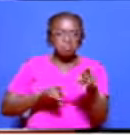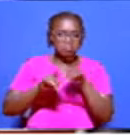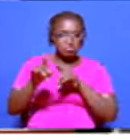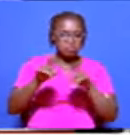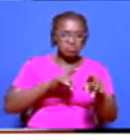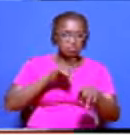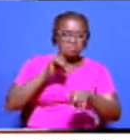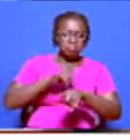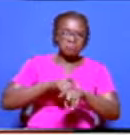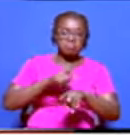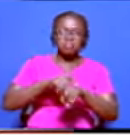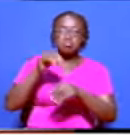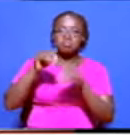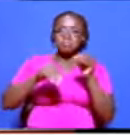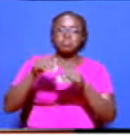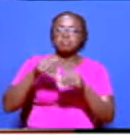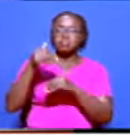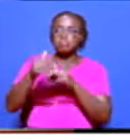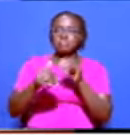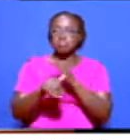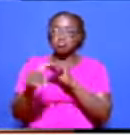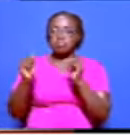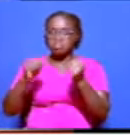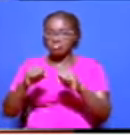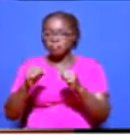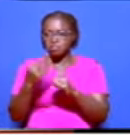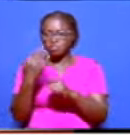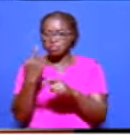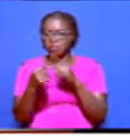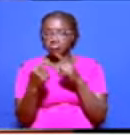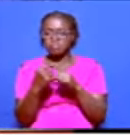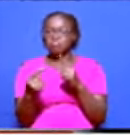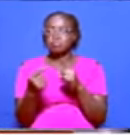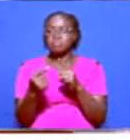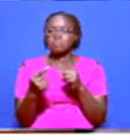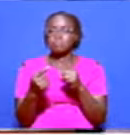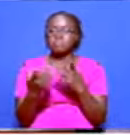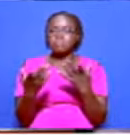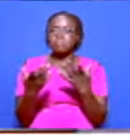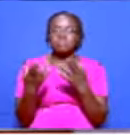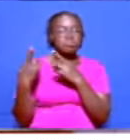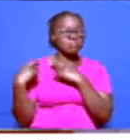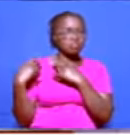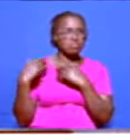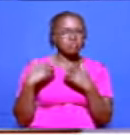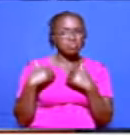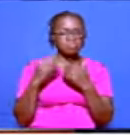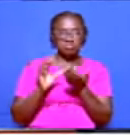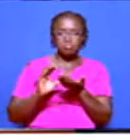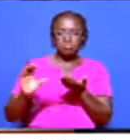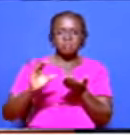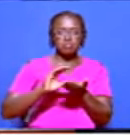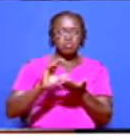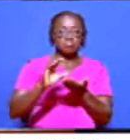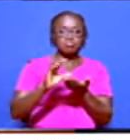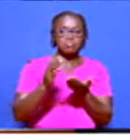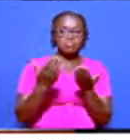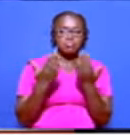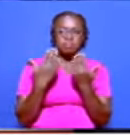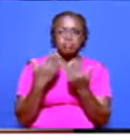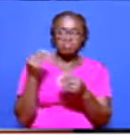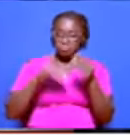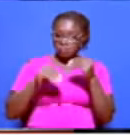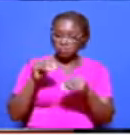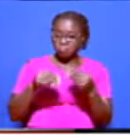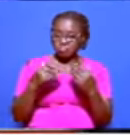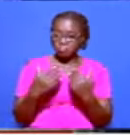mkuu ujao. Chini ya mkataba huo wa miaka mitatu, shirika hilo limetuikwa jukumu la kusambaza vifaa vya uchaguzi kote nchini